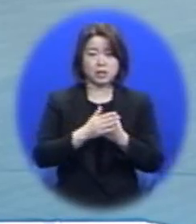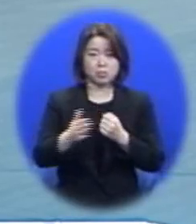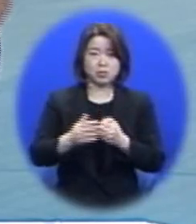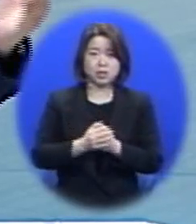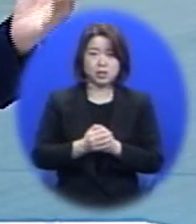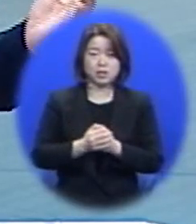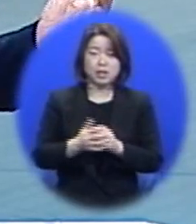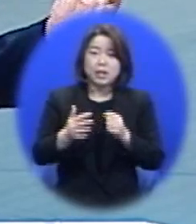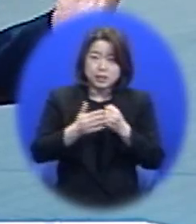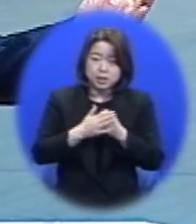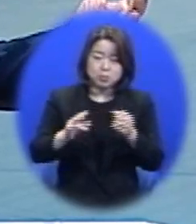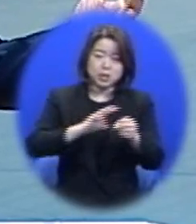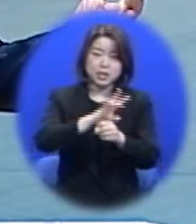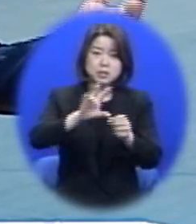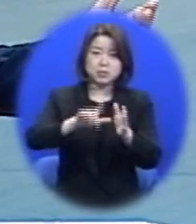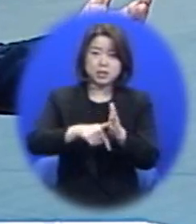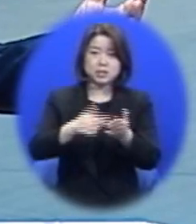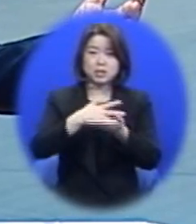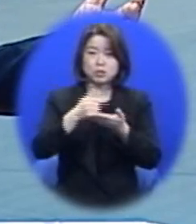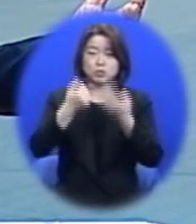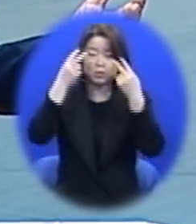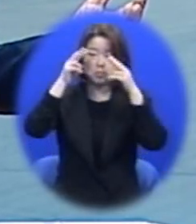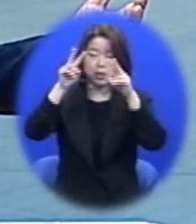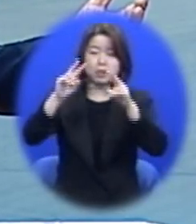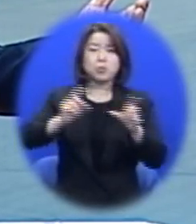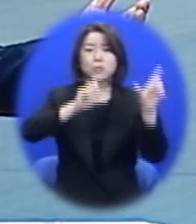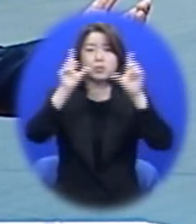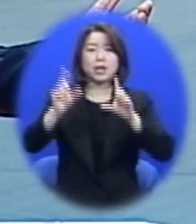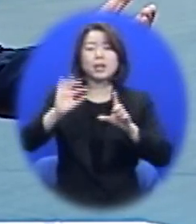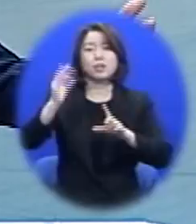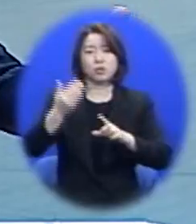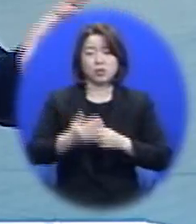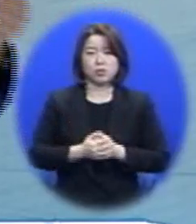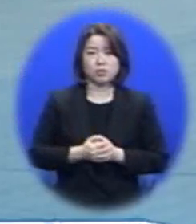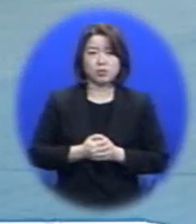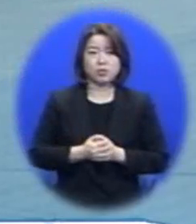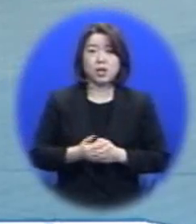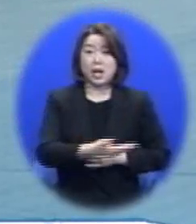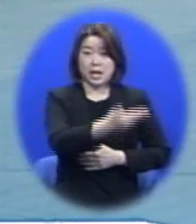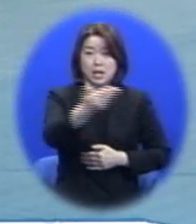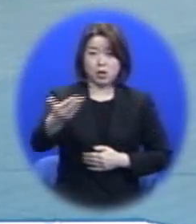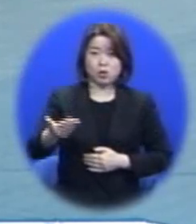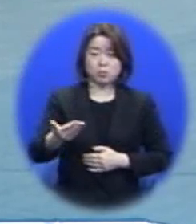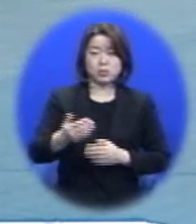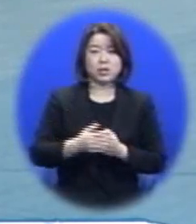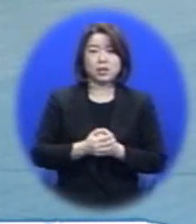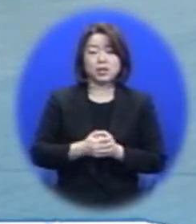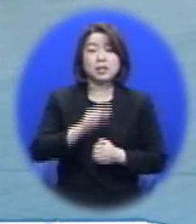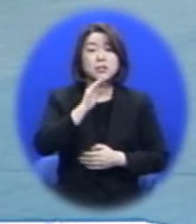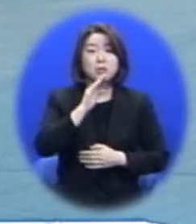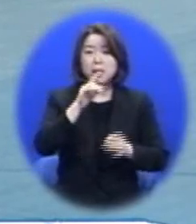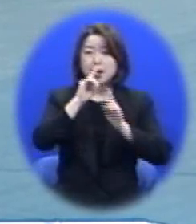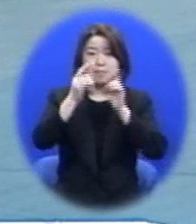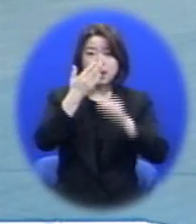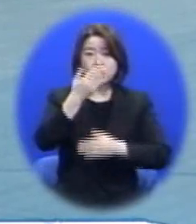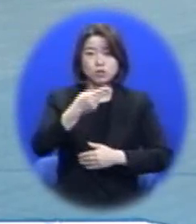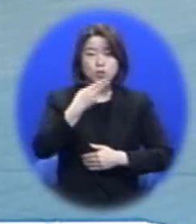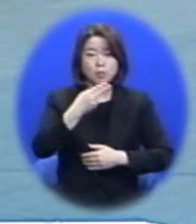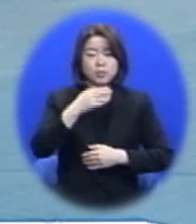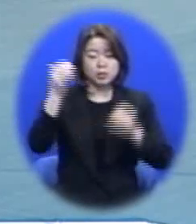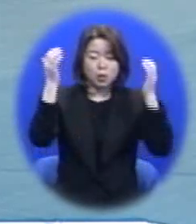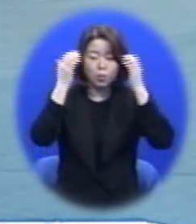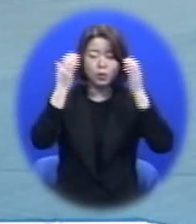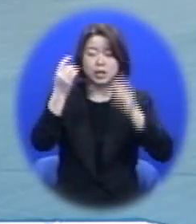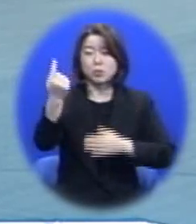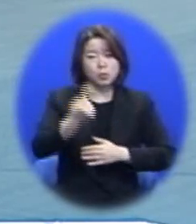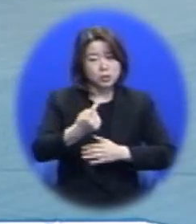그래서 24시간 주님을 바라보고 사시라는 거예요. 여러분, 여러분에게 정말 말할 수 없는 고난이 올지 안